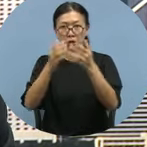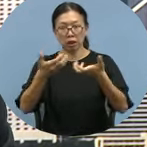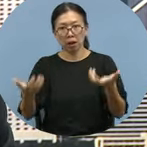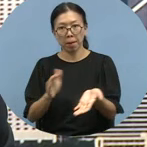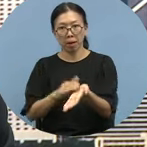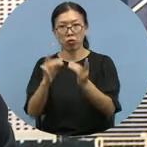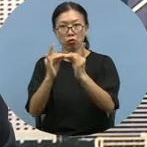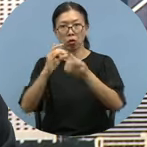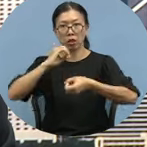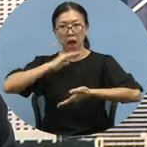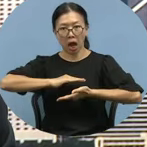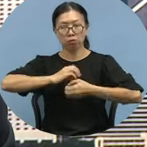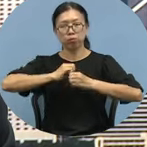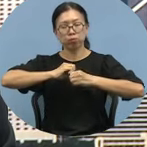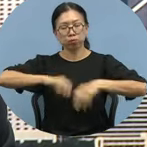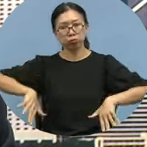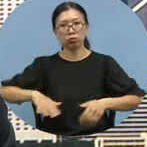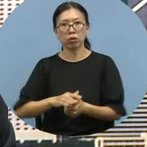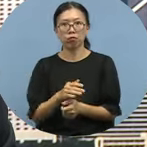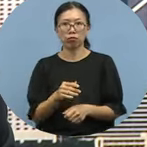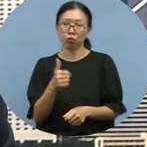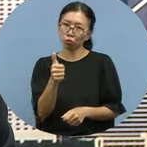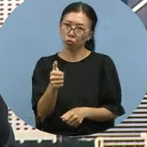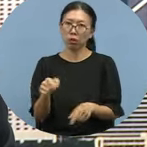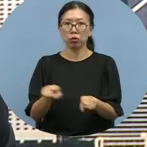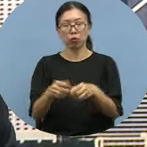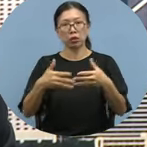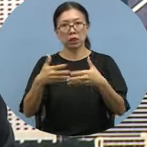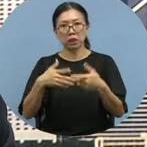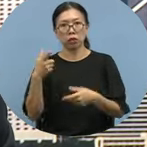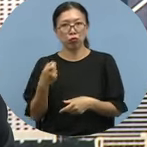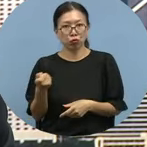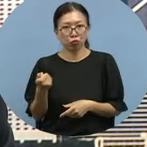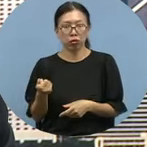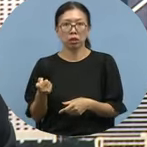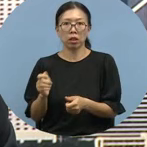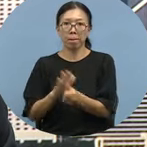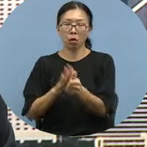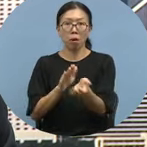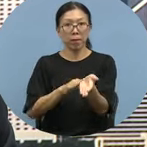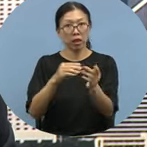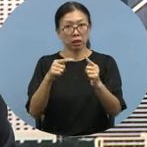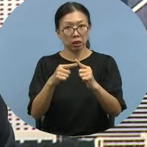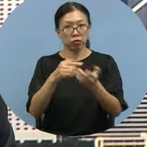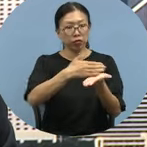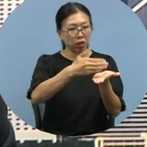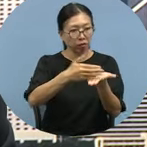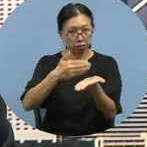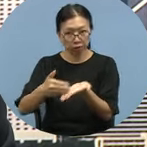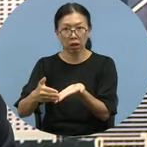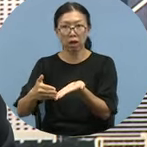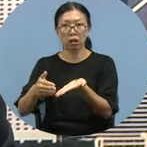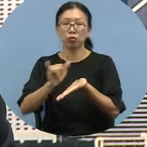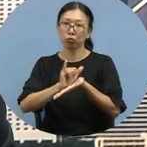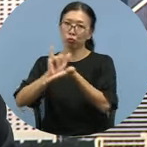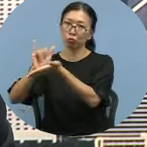床嘅壓力。好多嘅同事咧，呢幾日咧，其實都好努力咁樣安排病人咧，去唔同嘅地方啦，亦都係